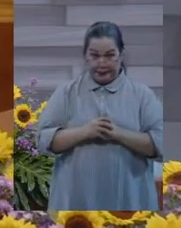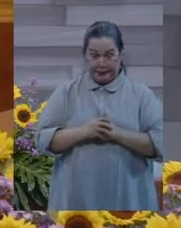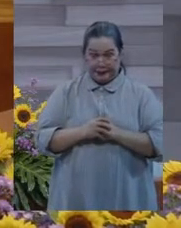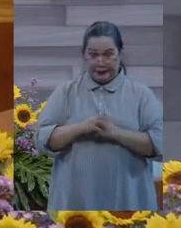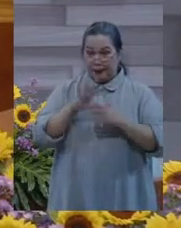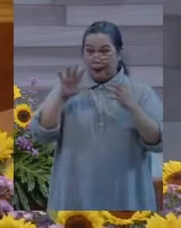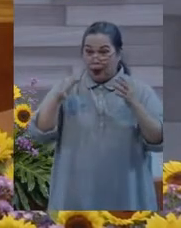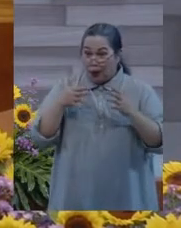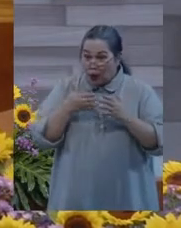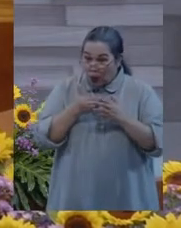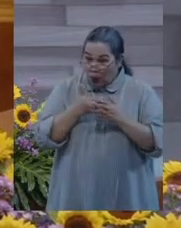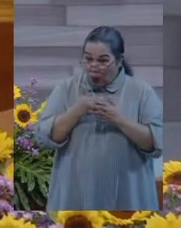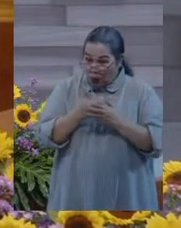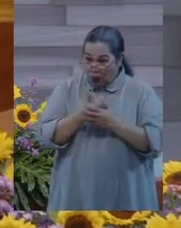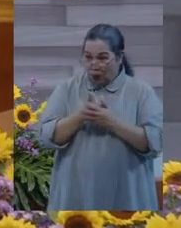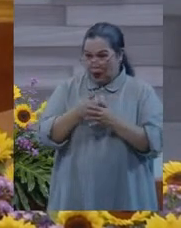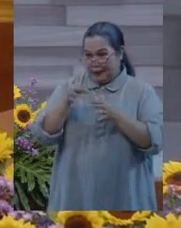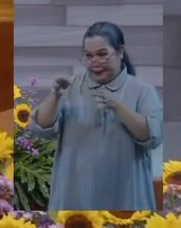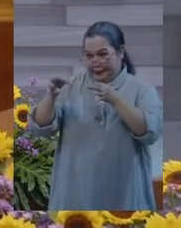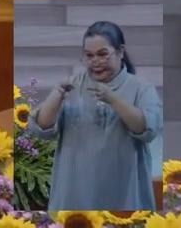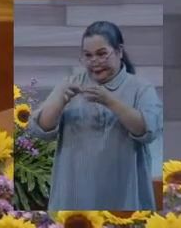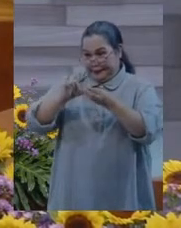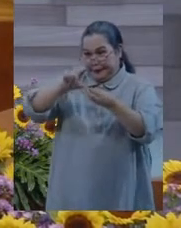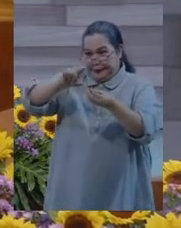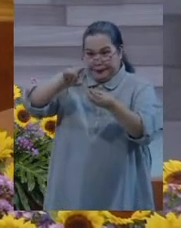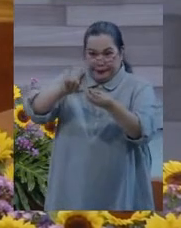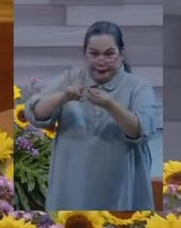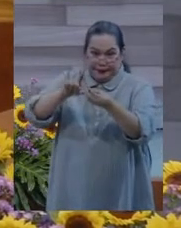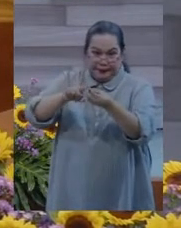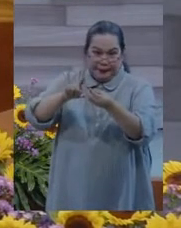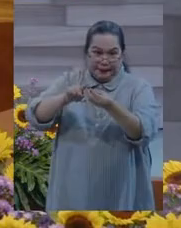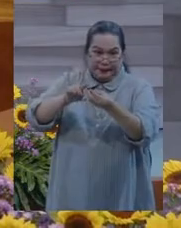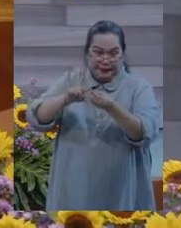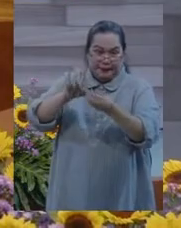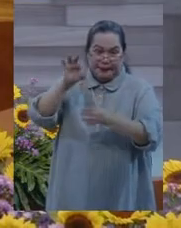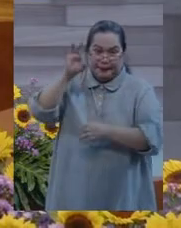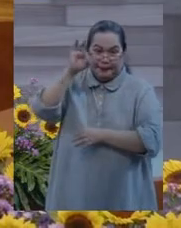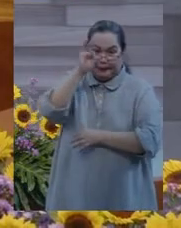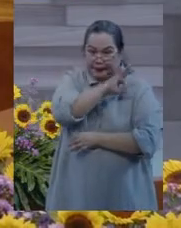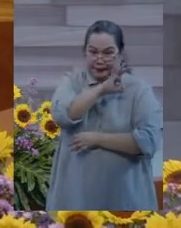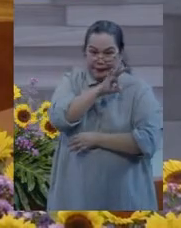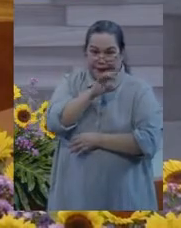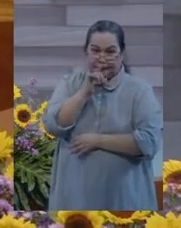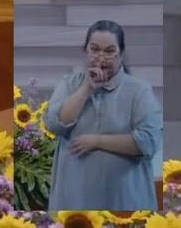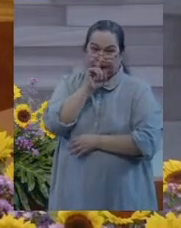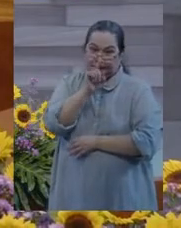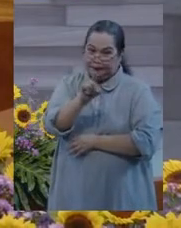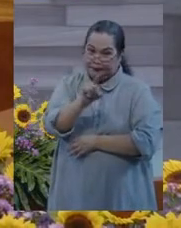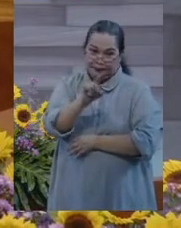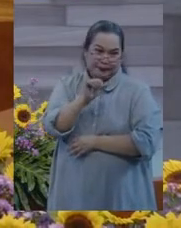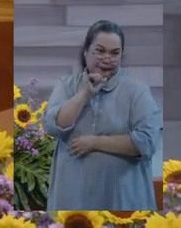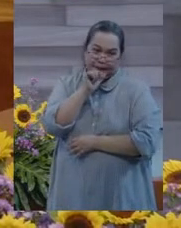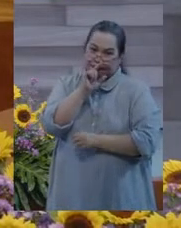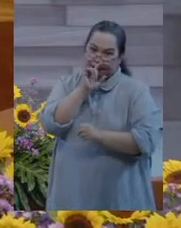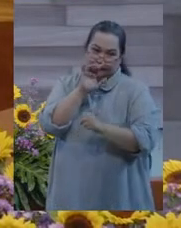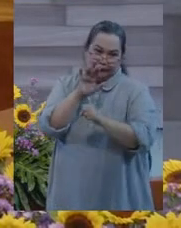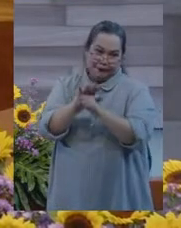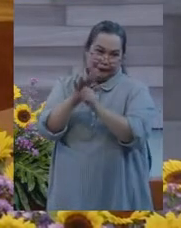Ang lahat ng ito ay description ng mga taong walang dalang tunay na pangako.